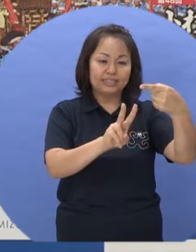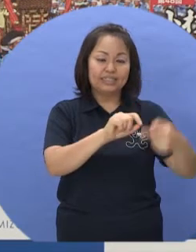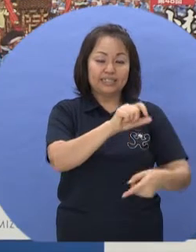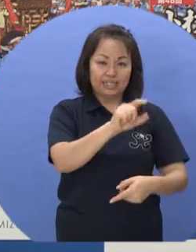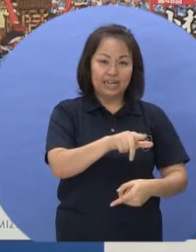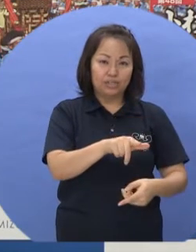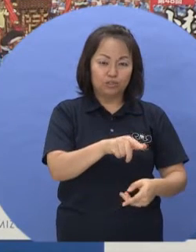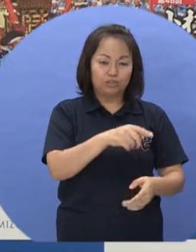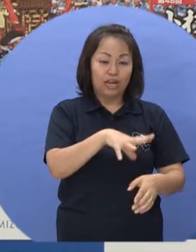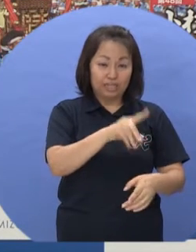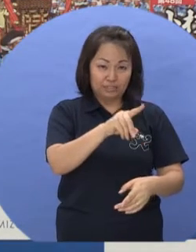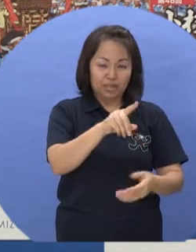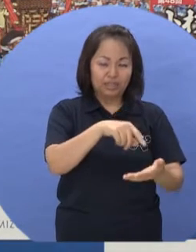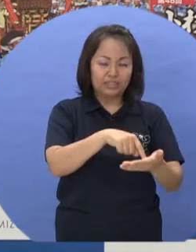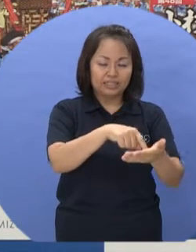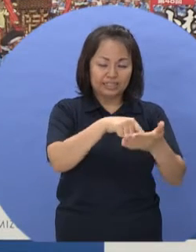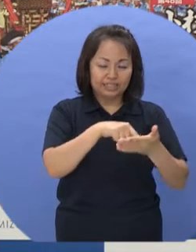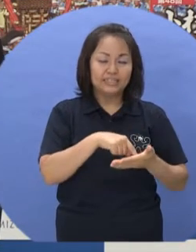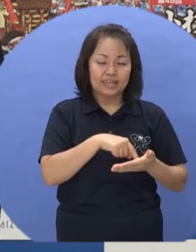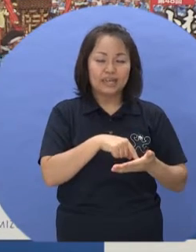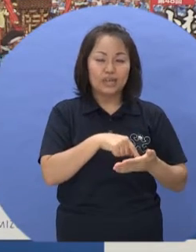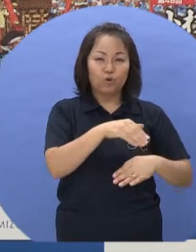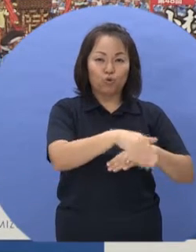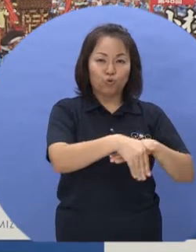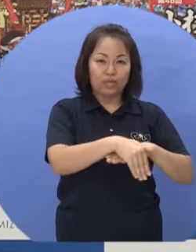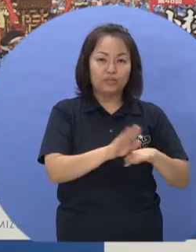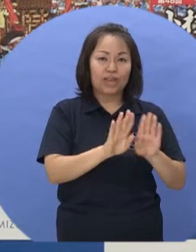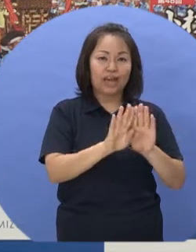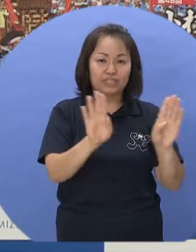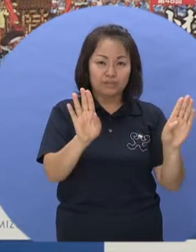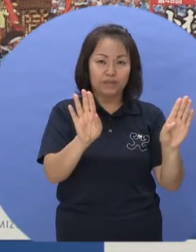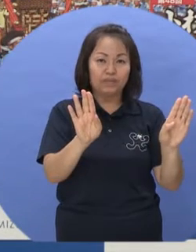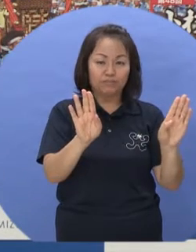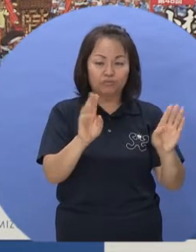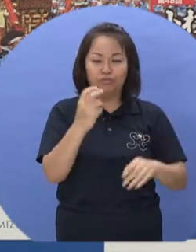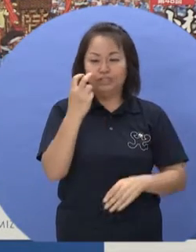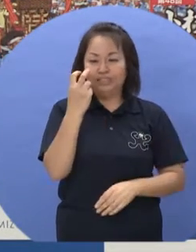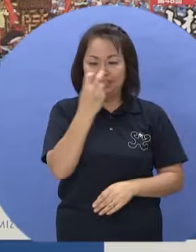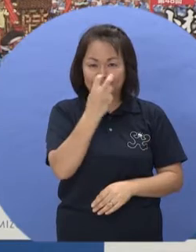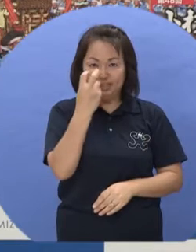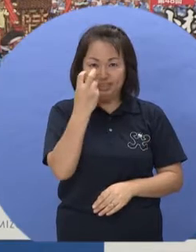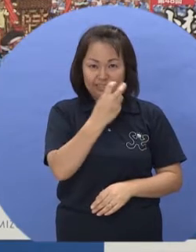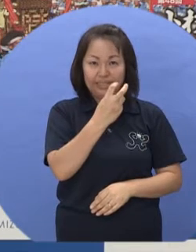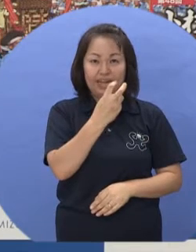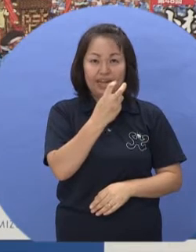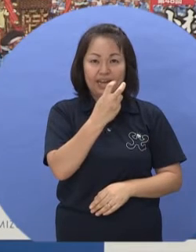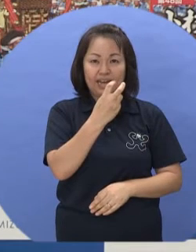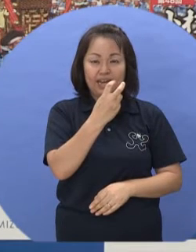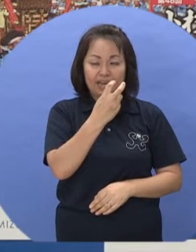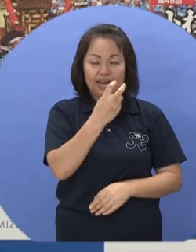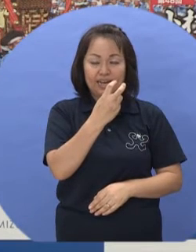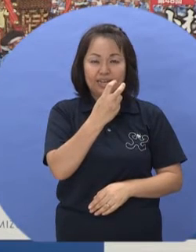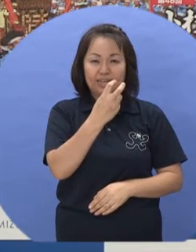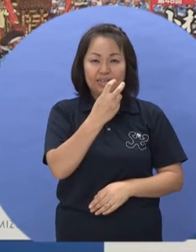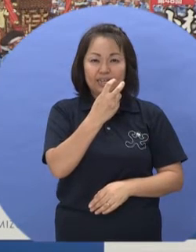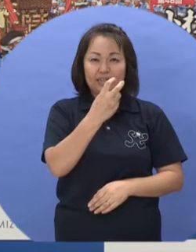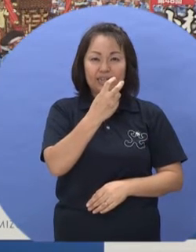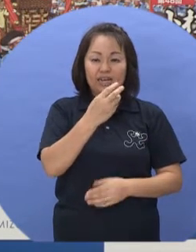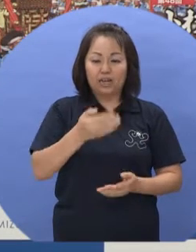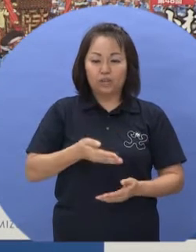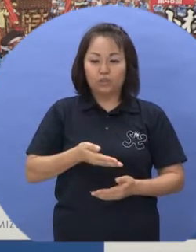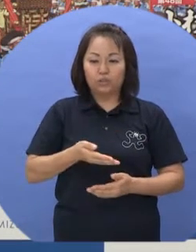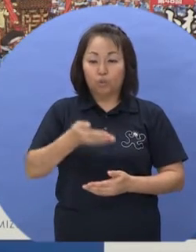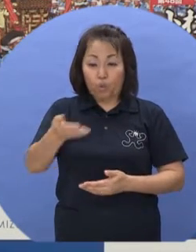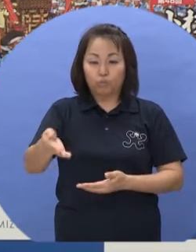を行う予定にしております。申請していただいた後、審査を経て3月に交付